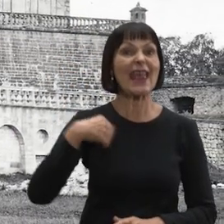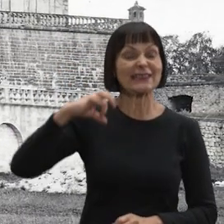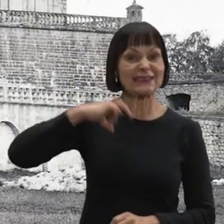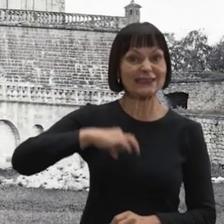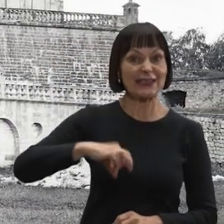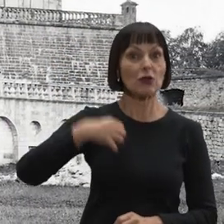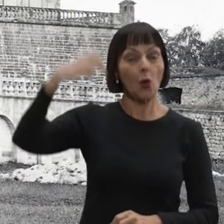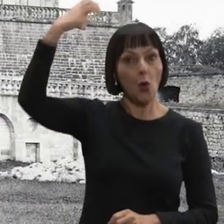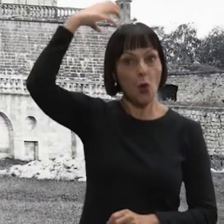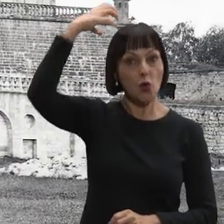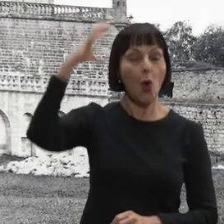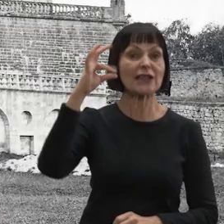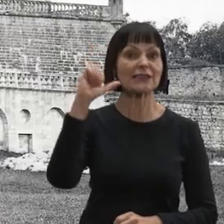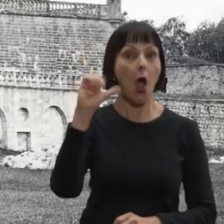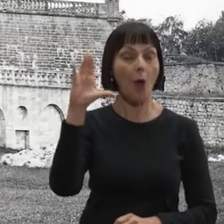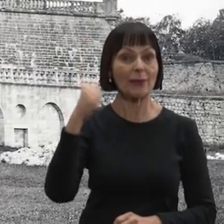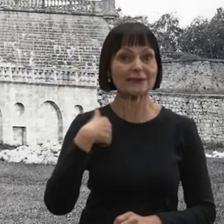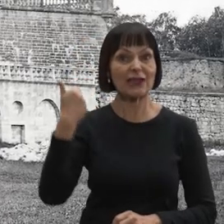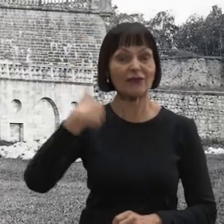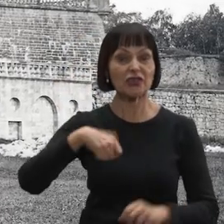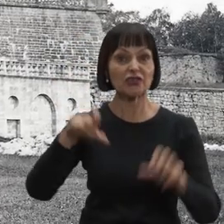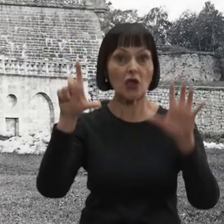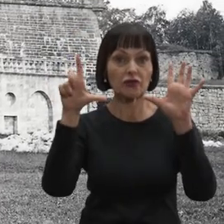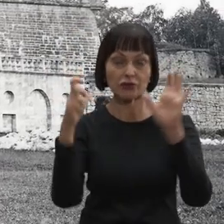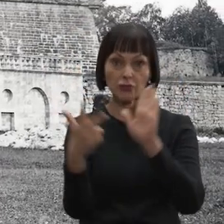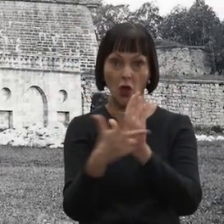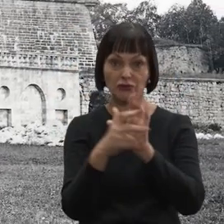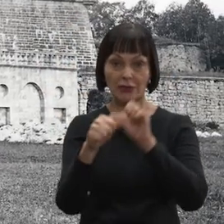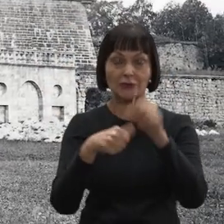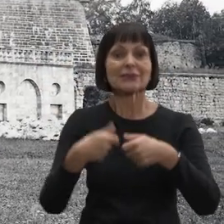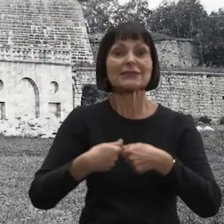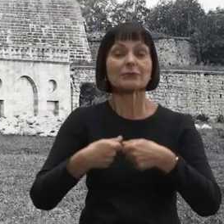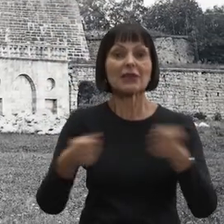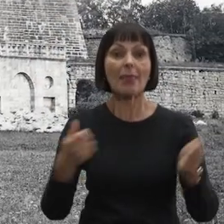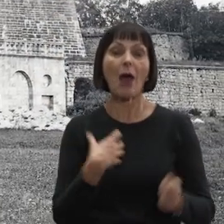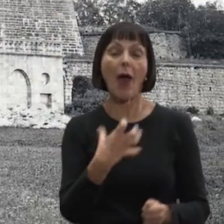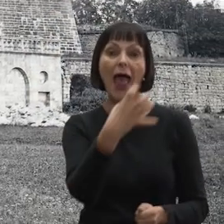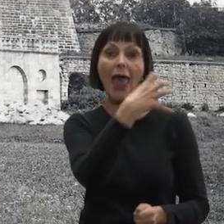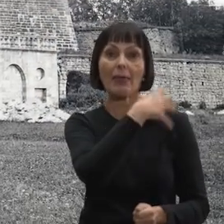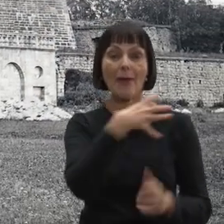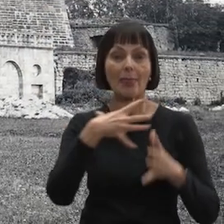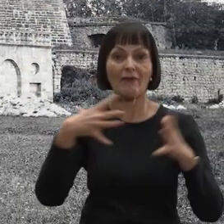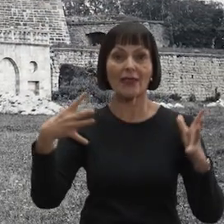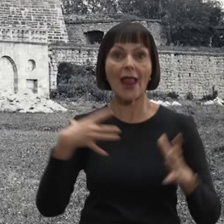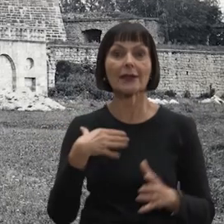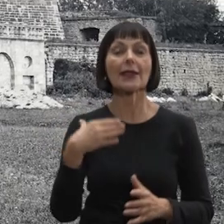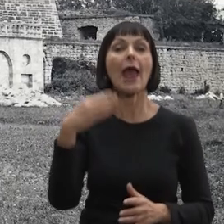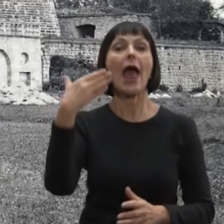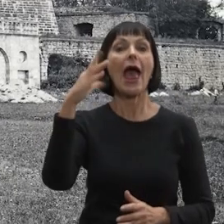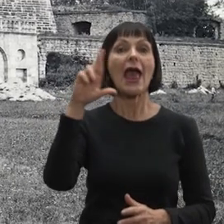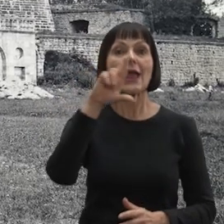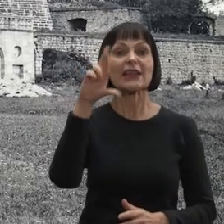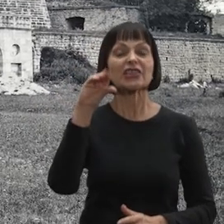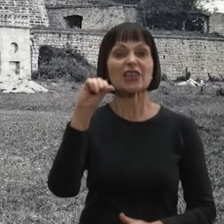III Sobieskiego, w 1718 roku sprzedał go hetmanowi wielkiemu koronnemu Stanisławowi